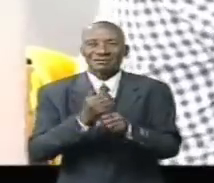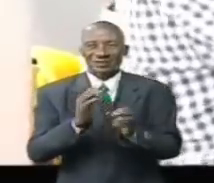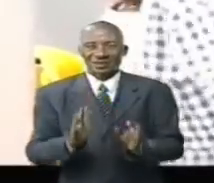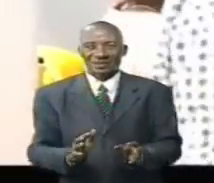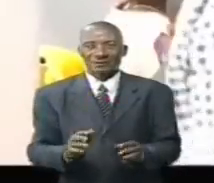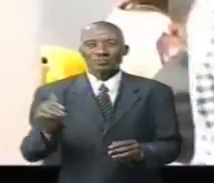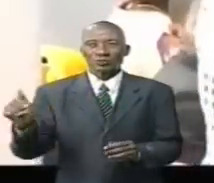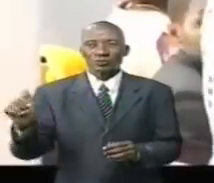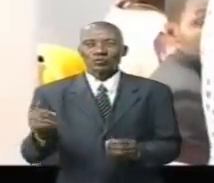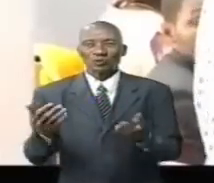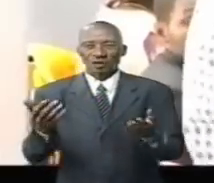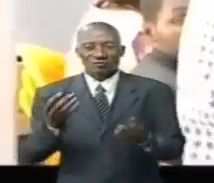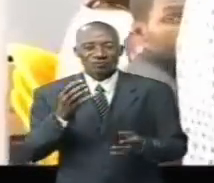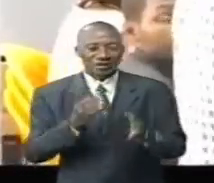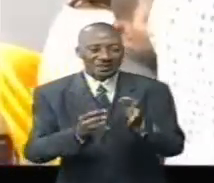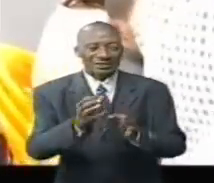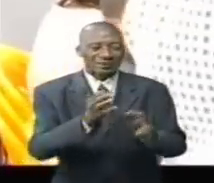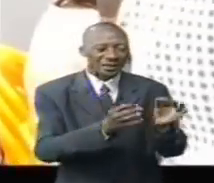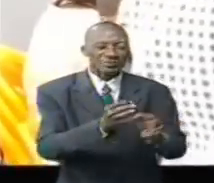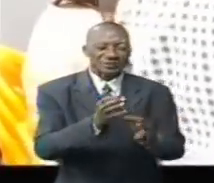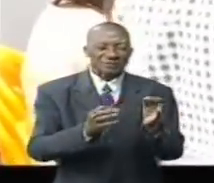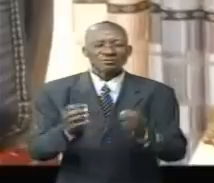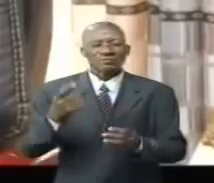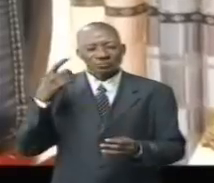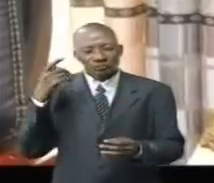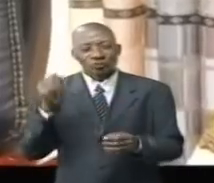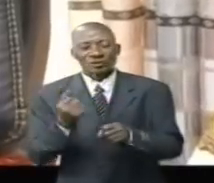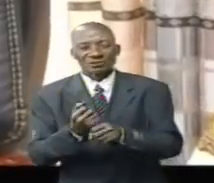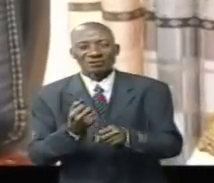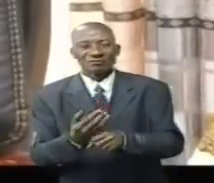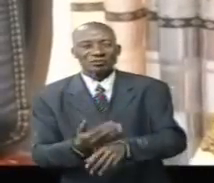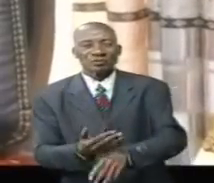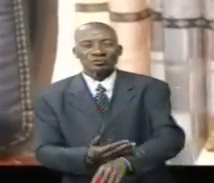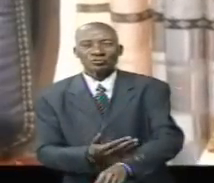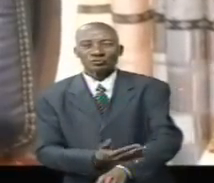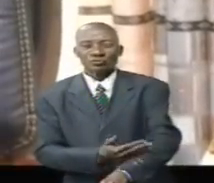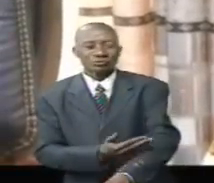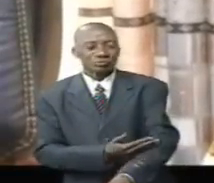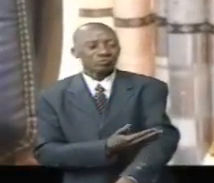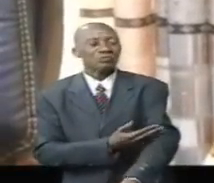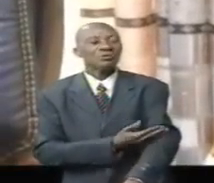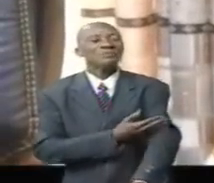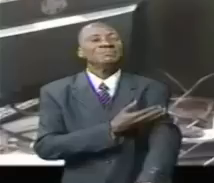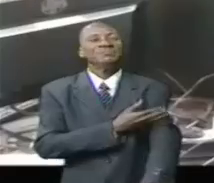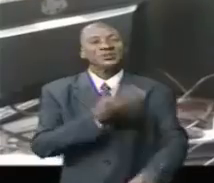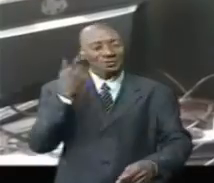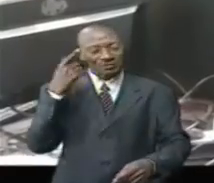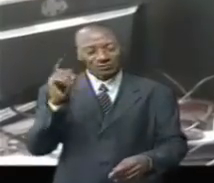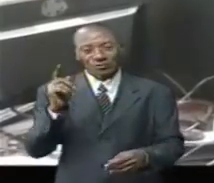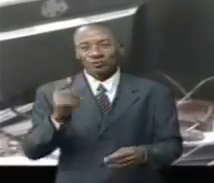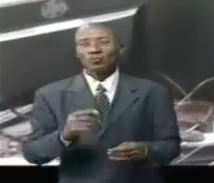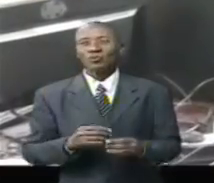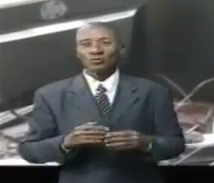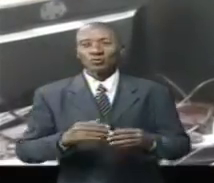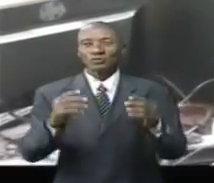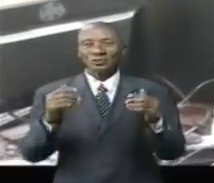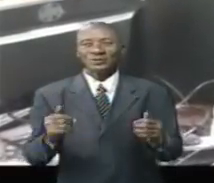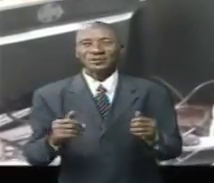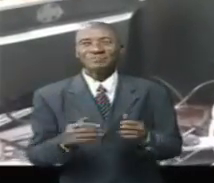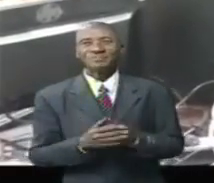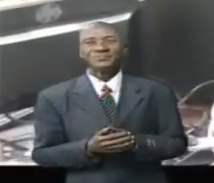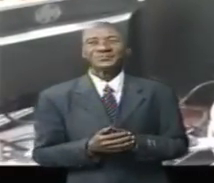pointe. Aussi de réaliser leur état financier à temps réel. Les